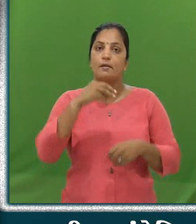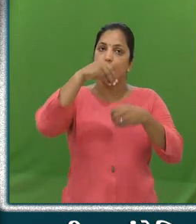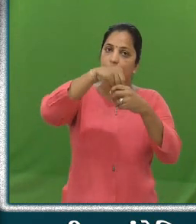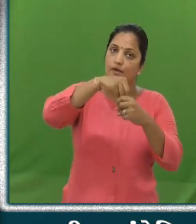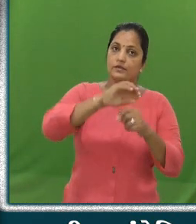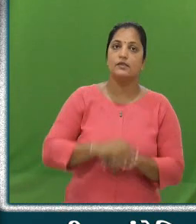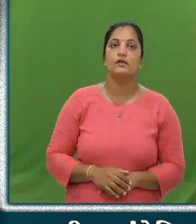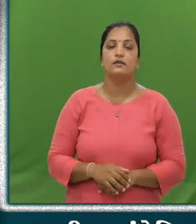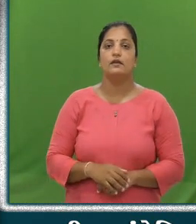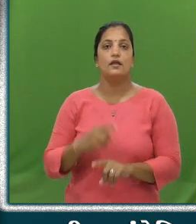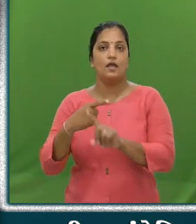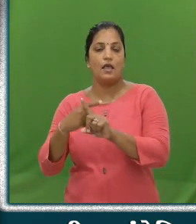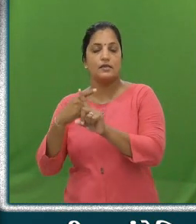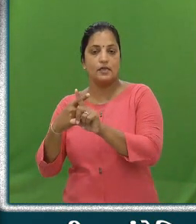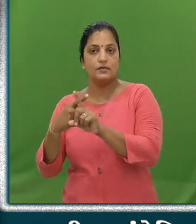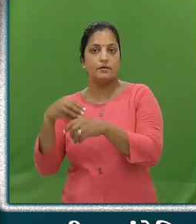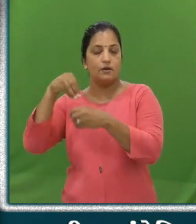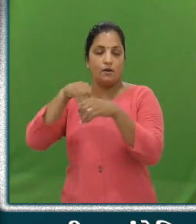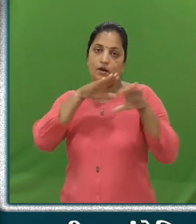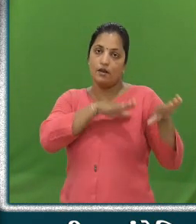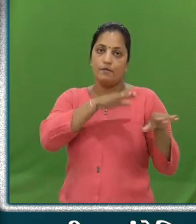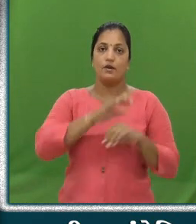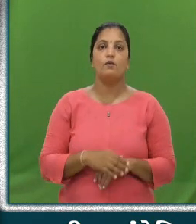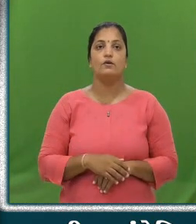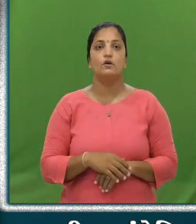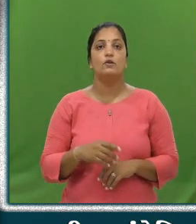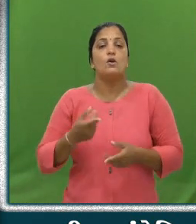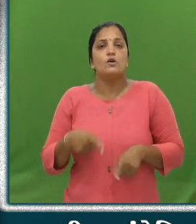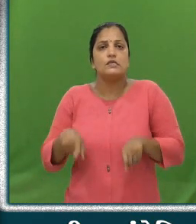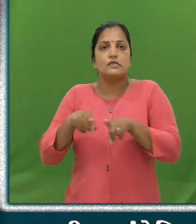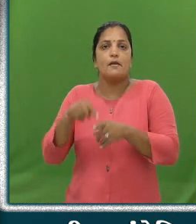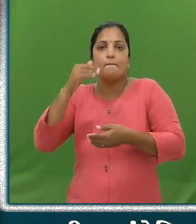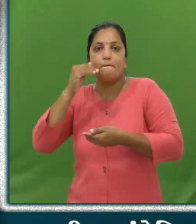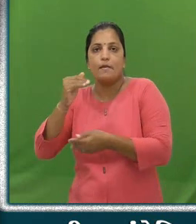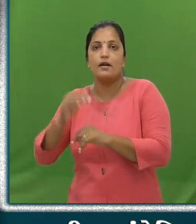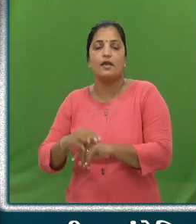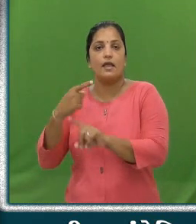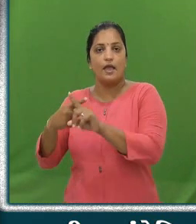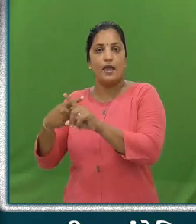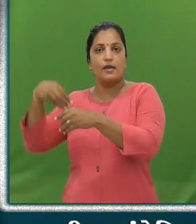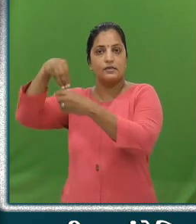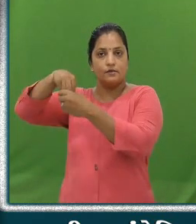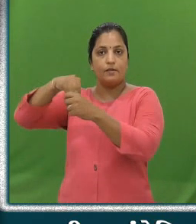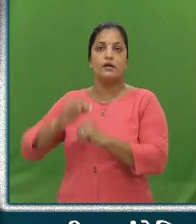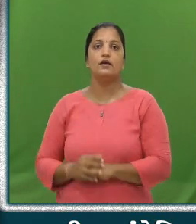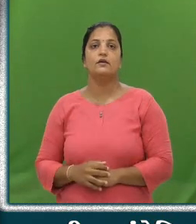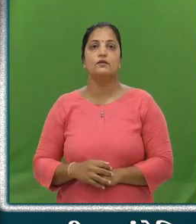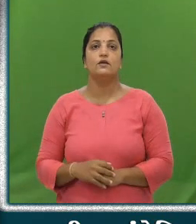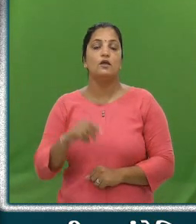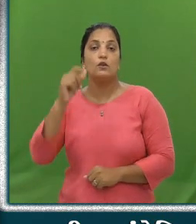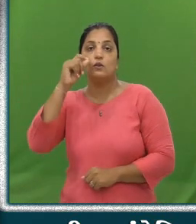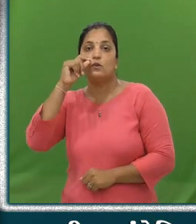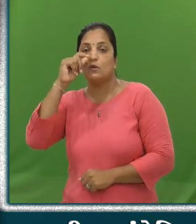પાસેથી મળતા લિંગી રંગસૂત્ર પર રહેલો છે જો બાળકને આ રીતે જે એક્સ રંગસૂત્ર મળે તો તે